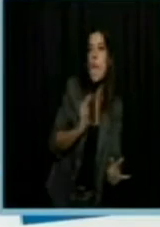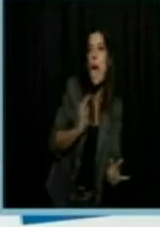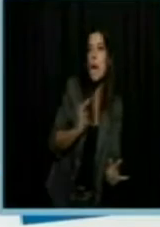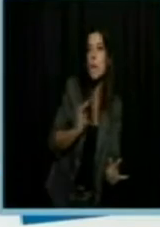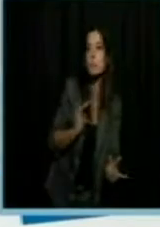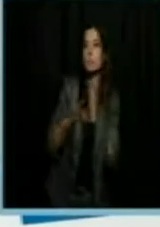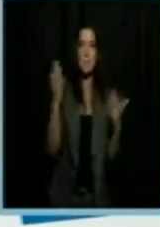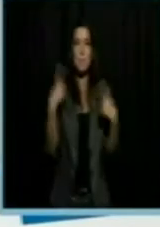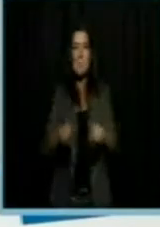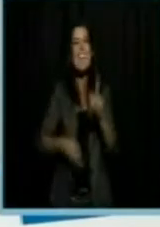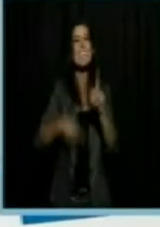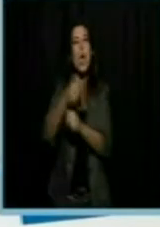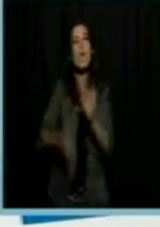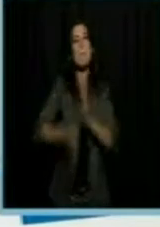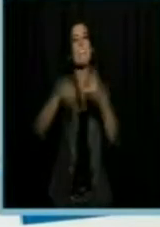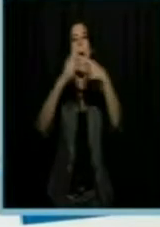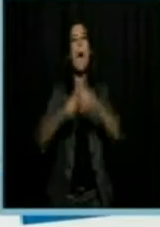da Amsterdam.